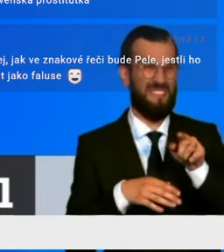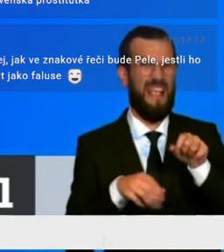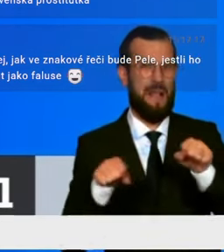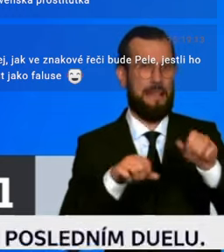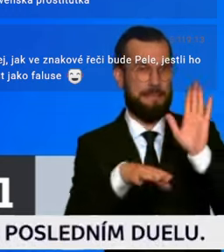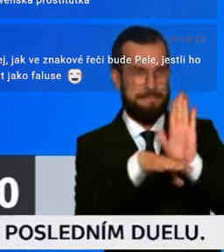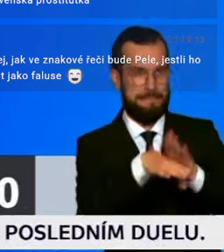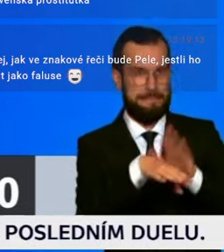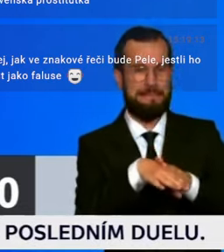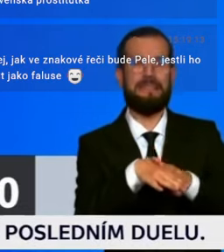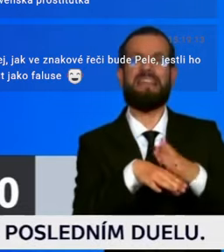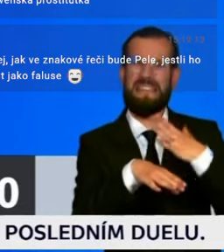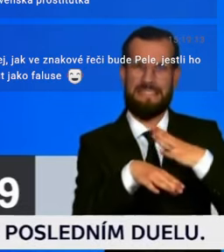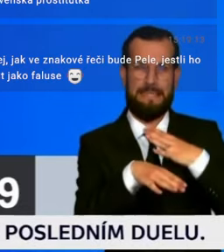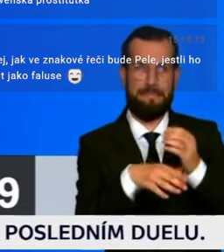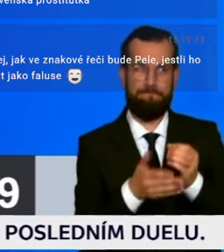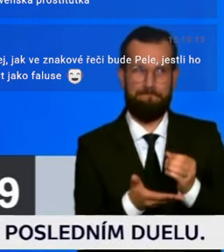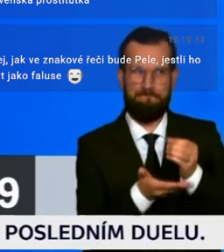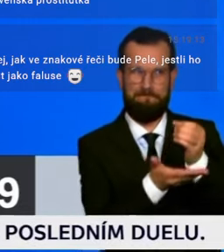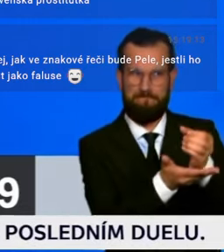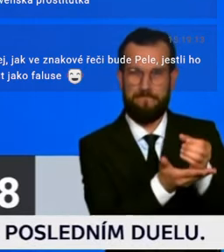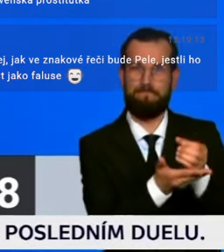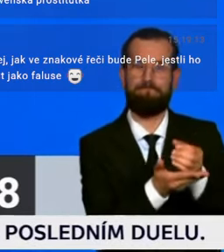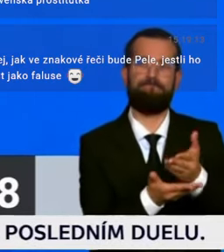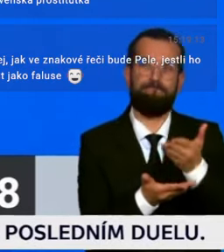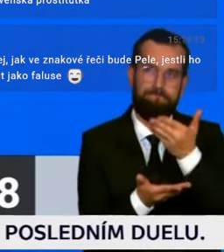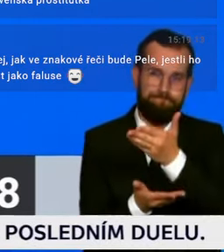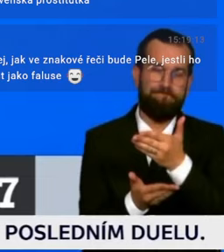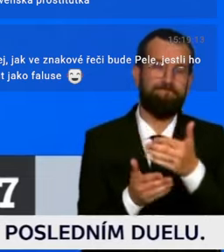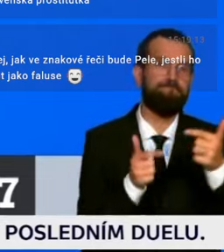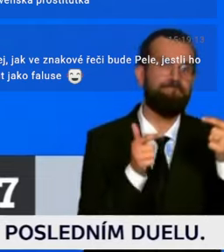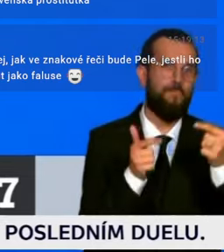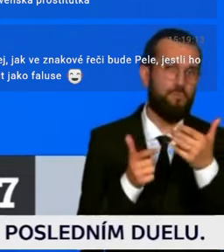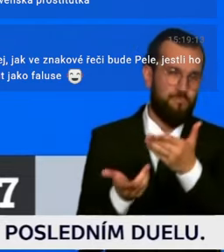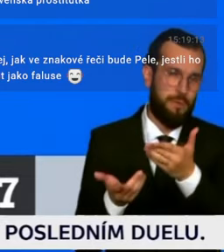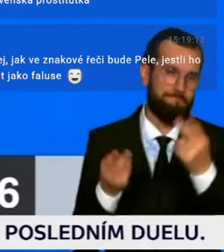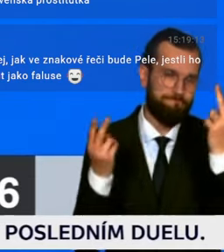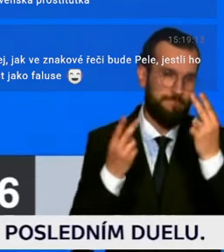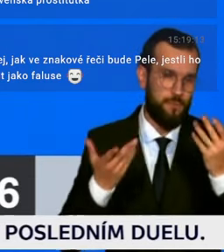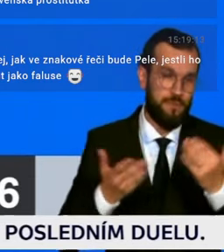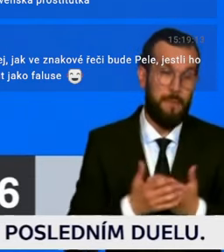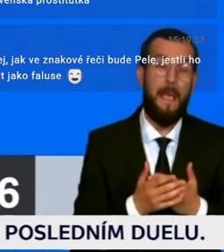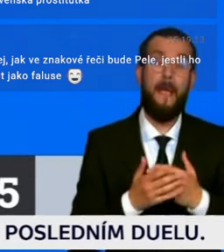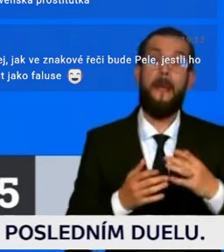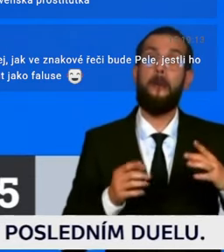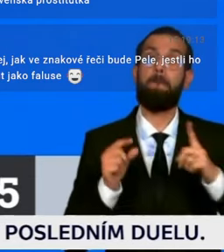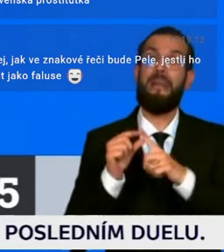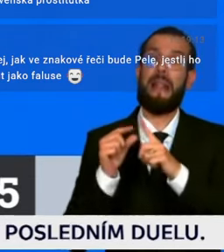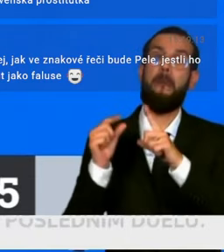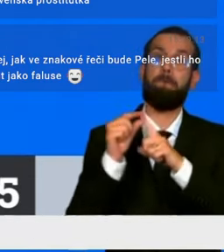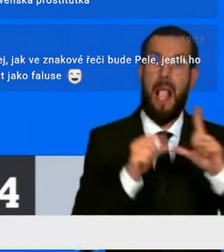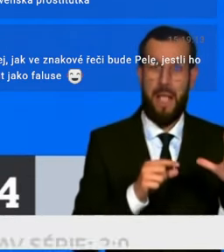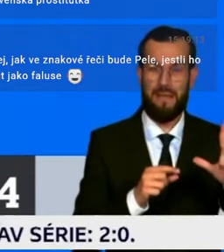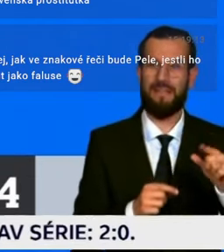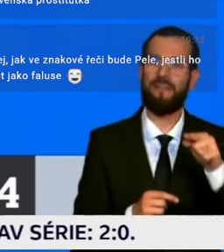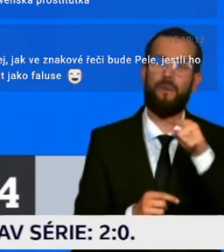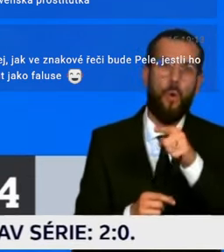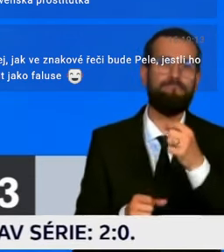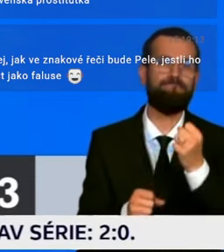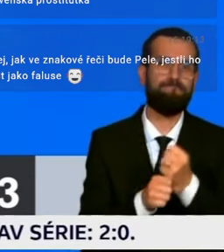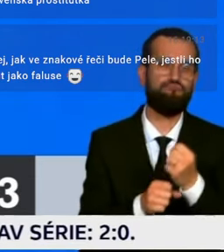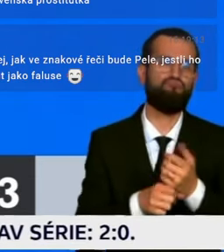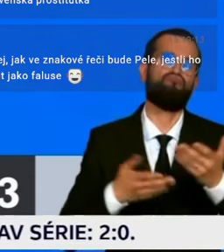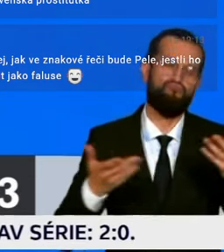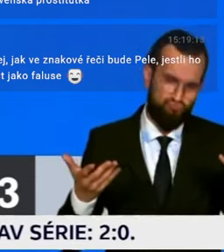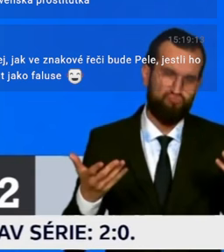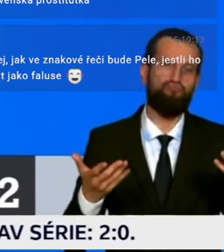do prezidentského paláca niekoho kto bude ich predĺženou rukou a ja si myslím že aj Peter Pellegrini z tohto dôvodu už hrá akoby otvorenú